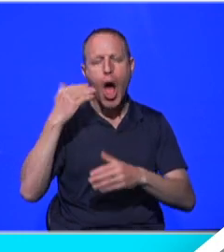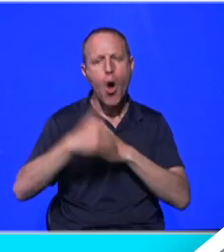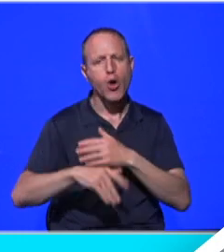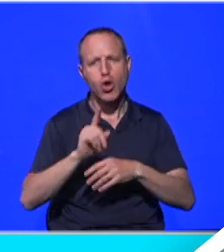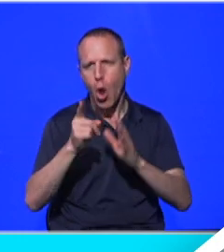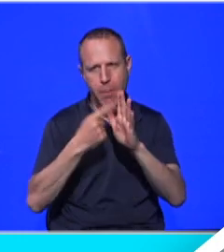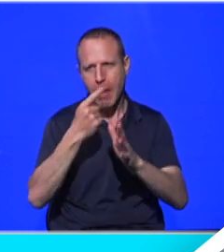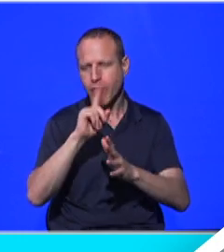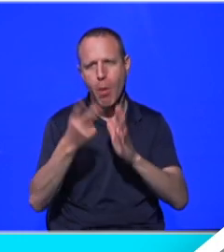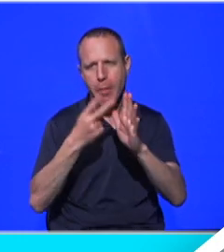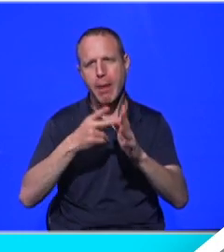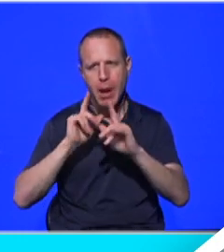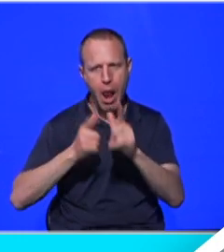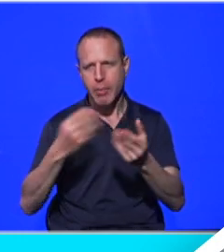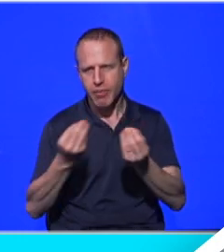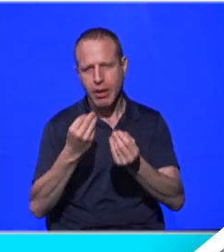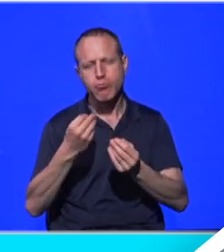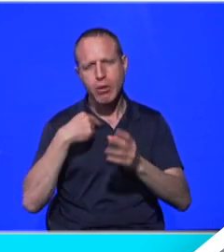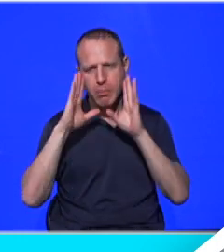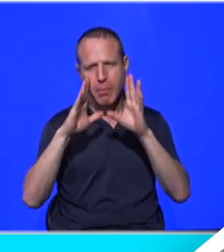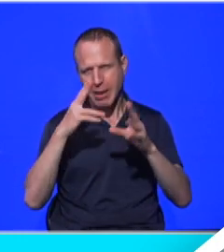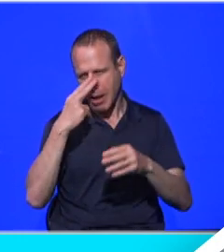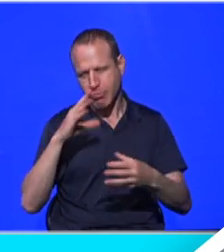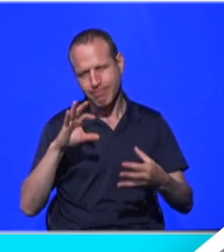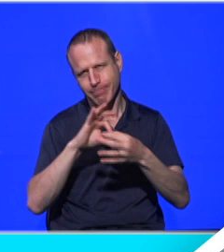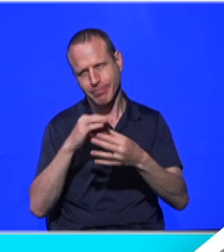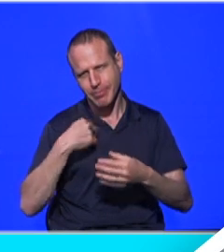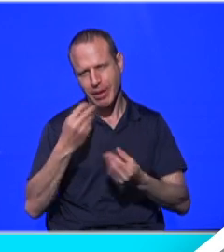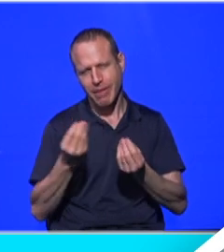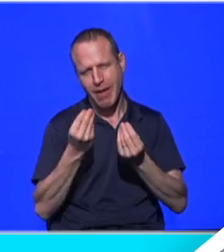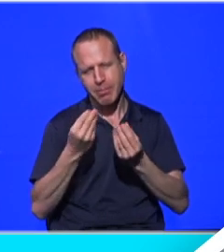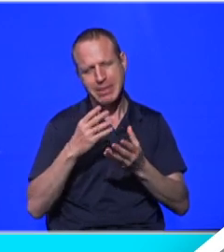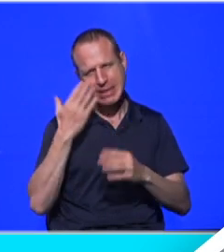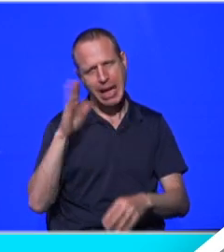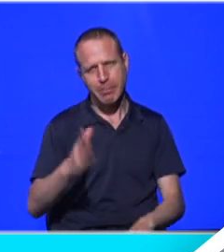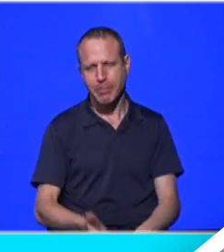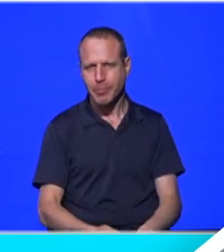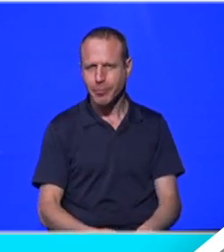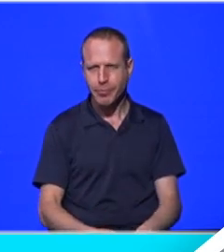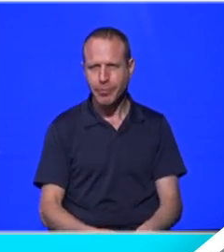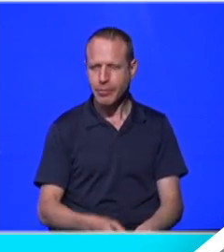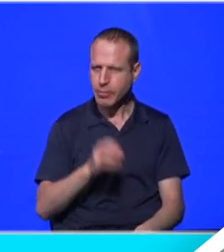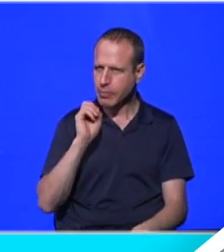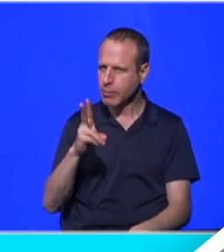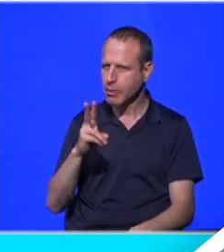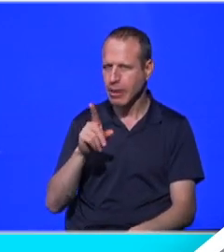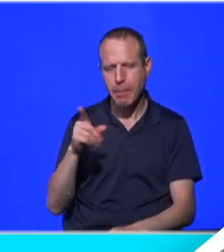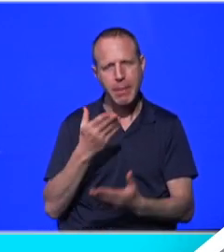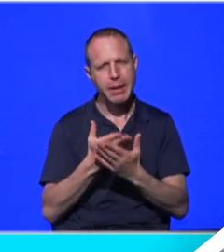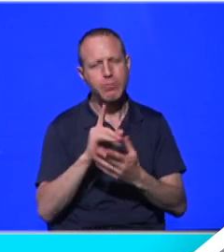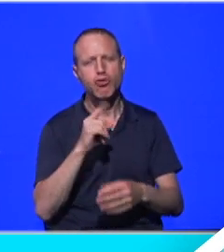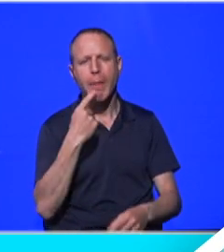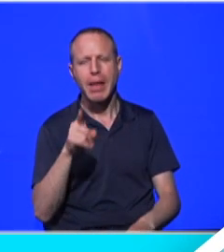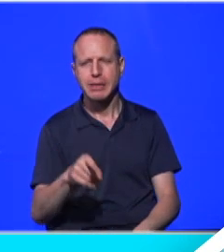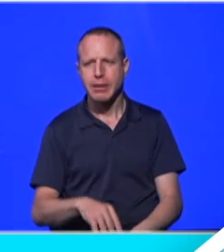על הדברים שאני מאמין בהם. אז לנסות ולקשור לי מניעים זרים, אוקיי. זה מעיד על מי שאמר את זה. אז עכשיו